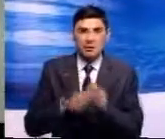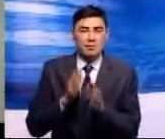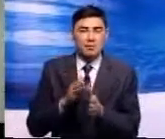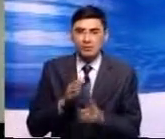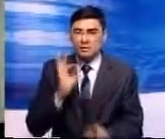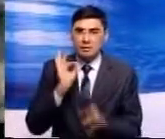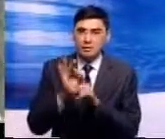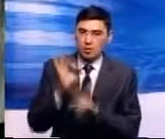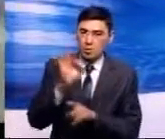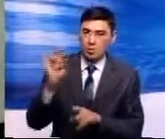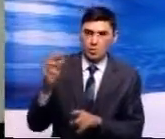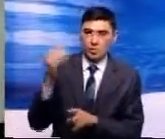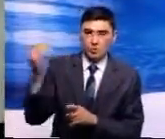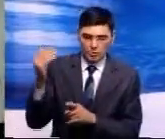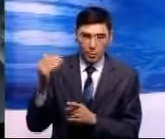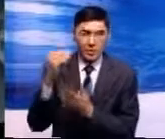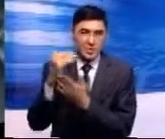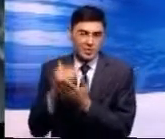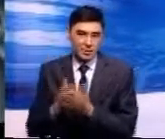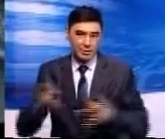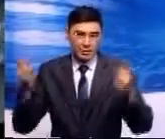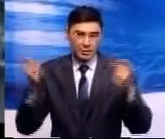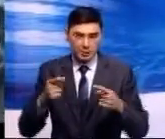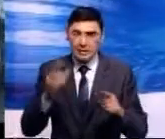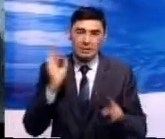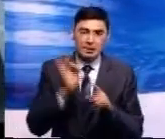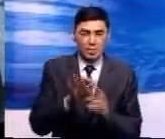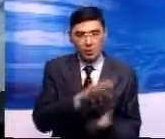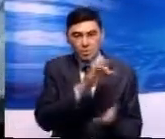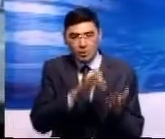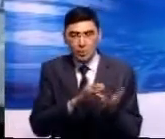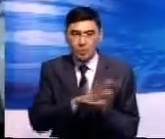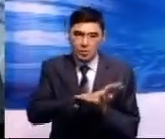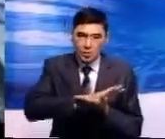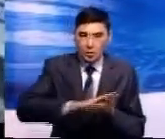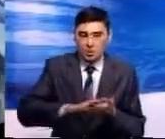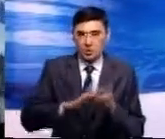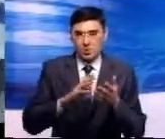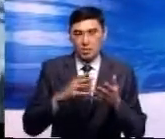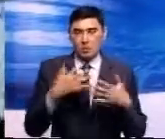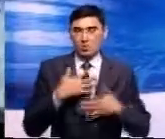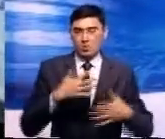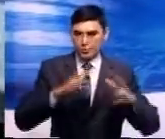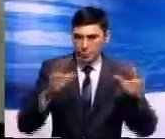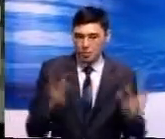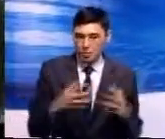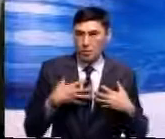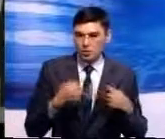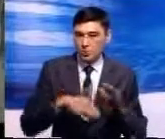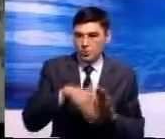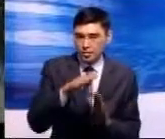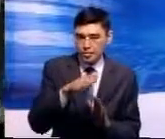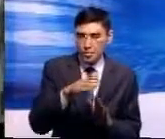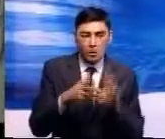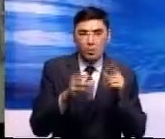программы развития ООН «Твой безопасный велосипед для экологии твоего города и твоего здоровья». Согласно правилам мероприятия, участники